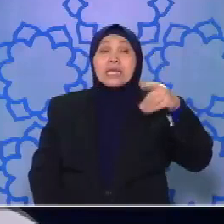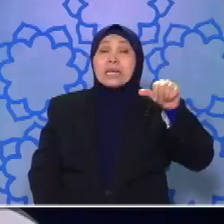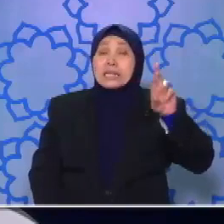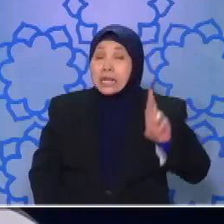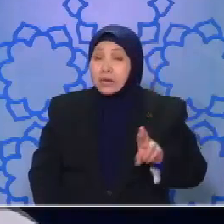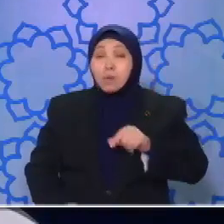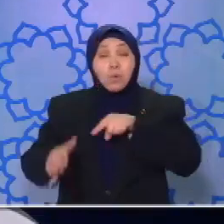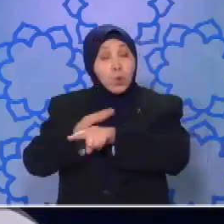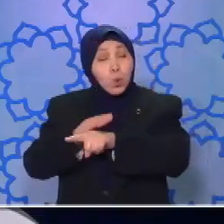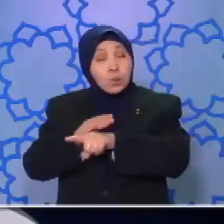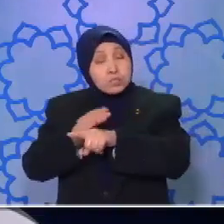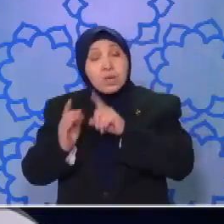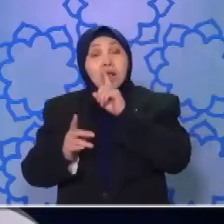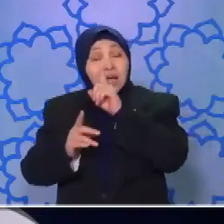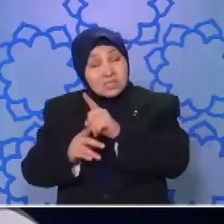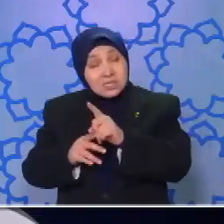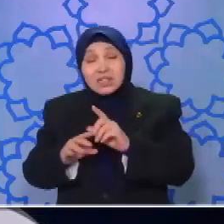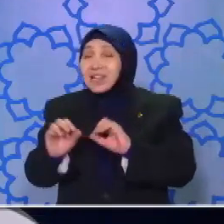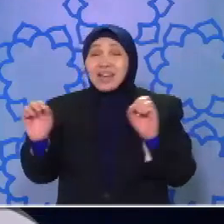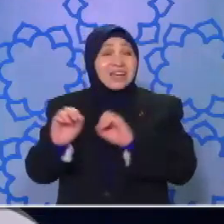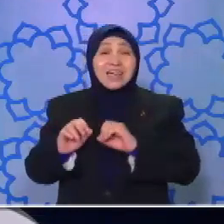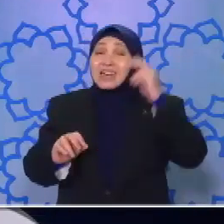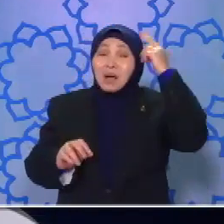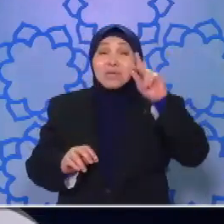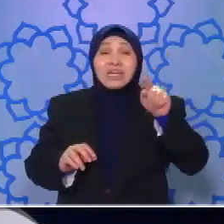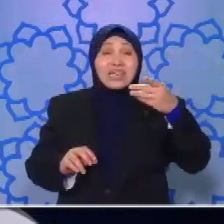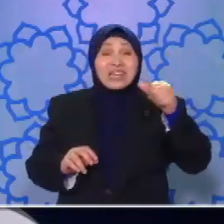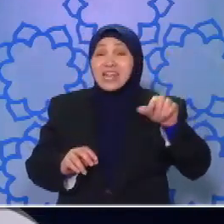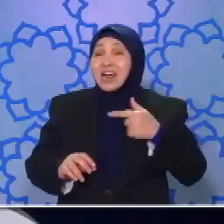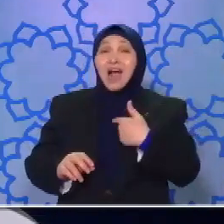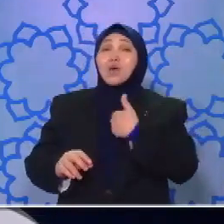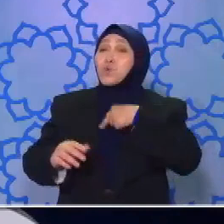Padahal sebenarnya kesimpulan yang diberikan, tak ada Nabi Khidir menyatakan aku bunuh.